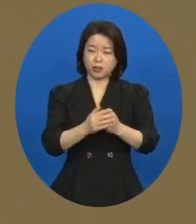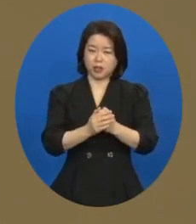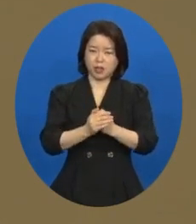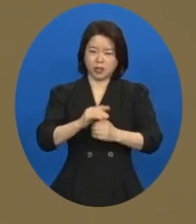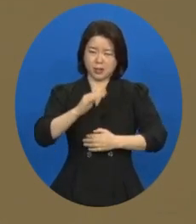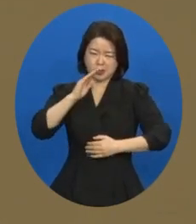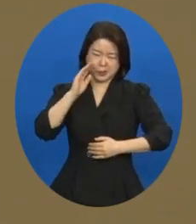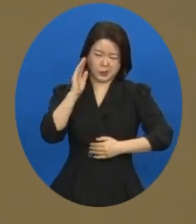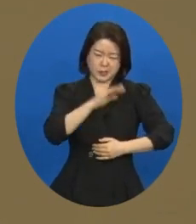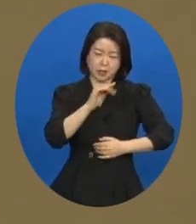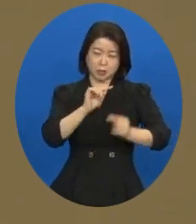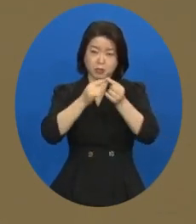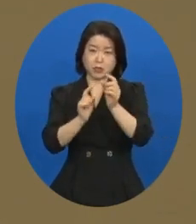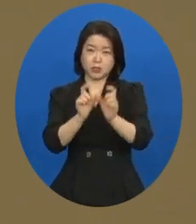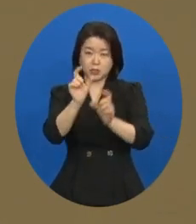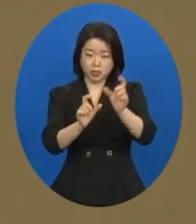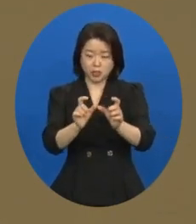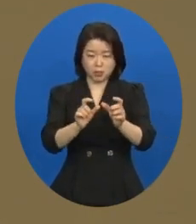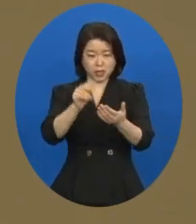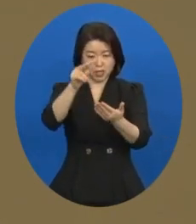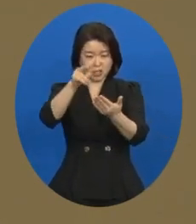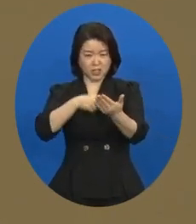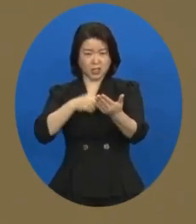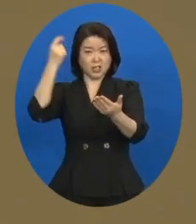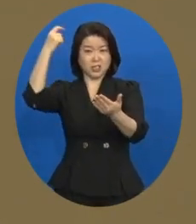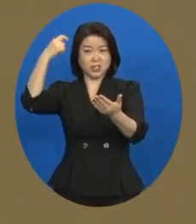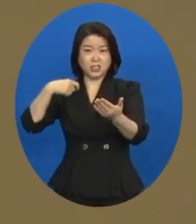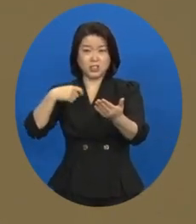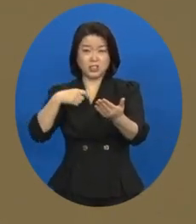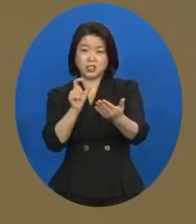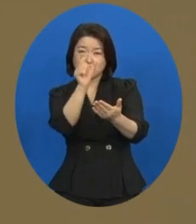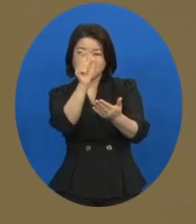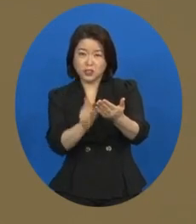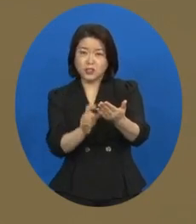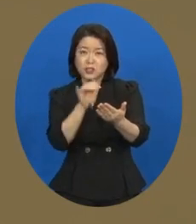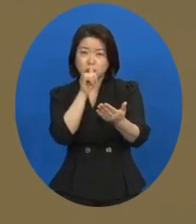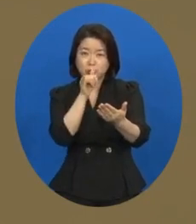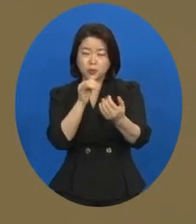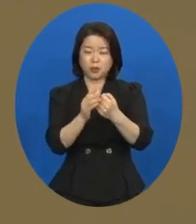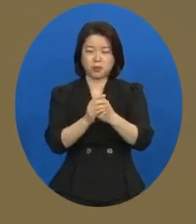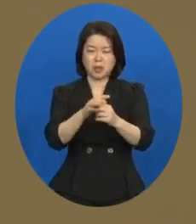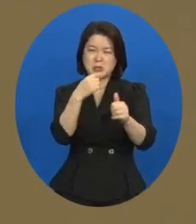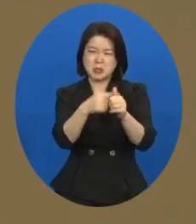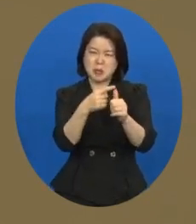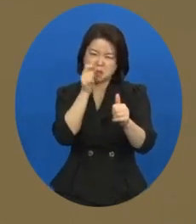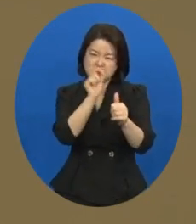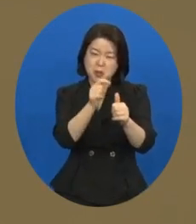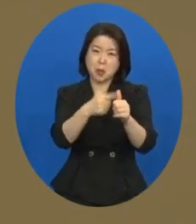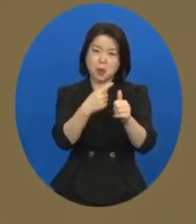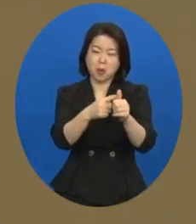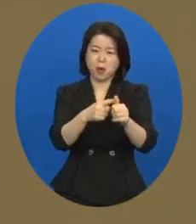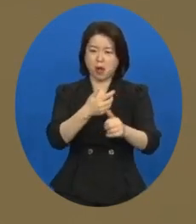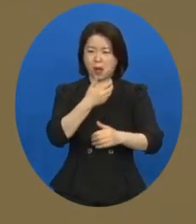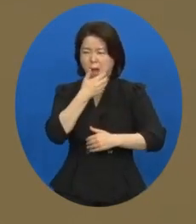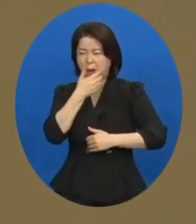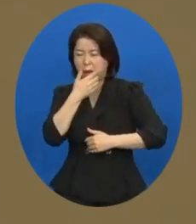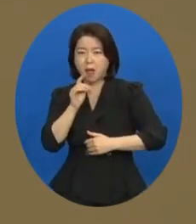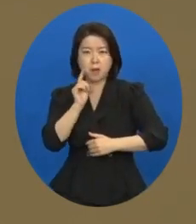악성 댓글들이라고 읽어보기만 해도 느껴지는 댓글들이 있죠. 욕을 하고 모욕을 하고